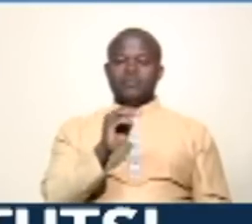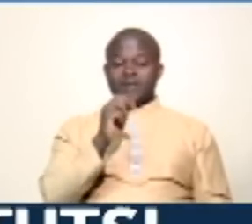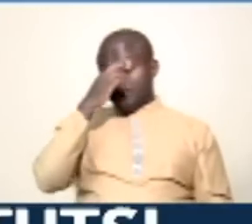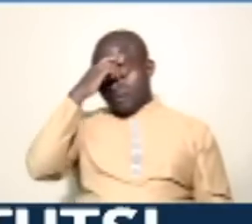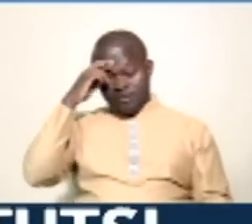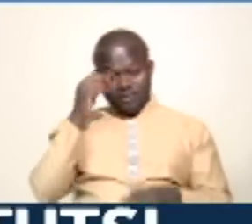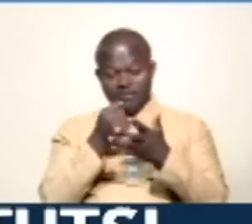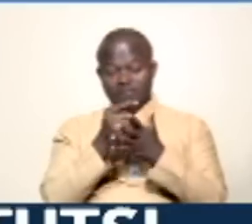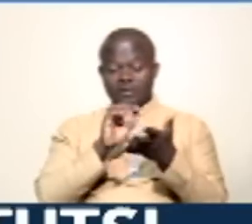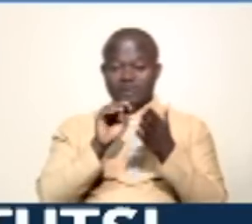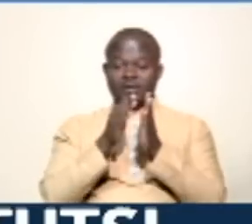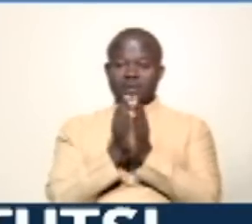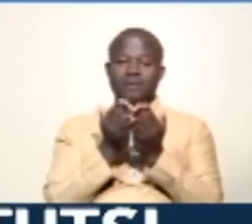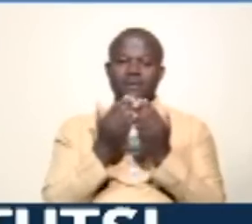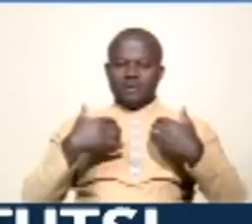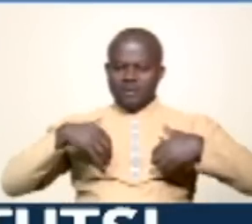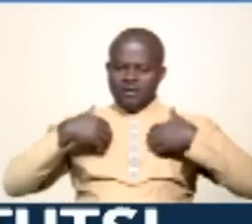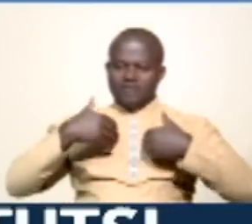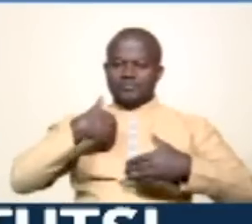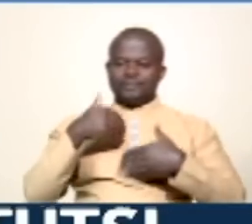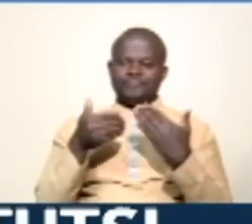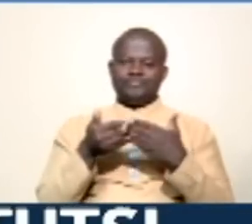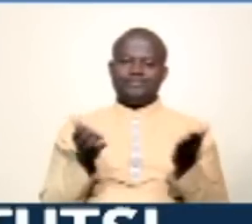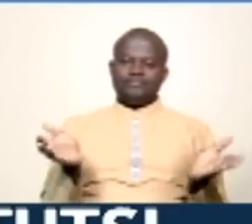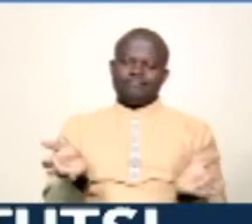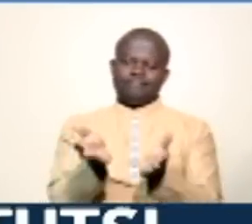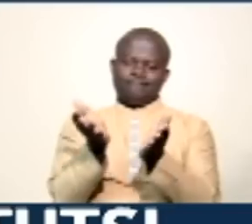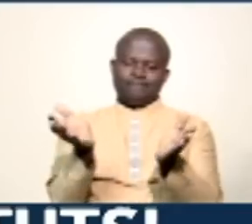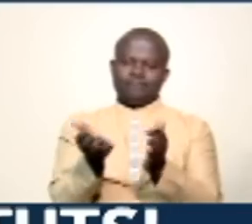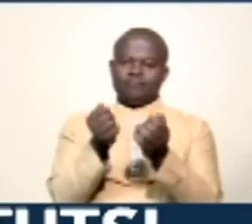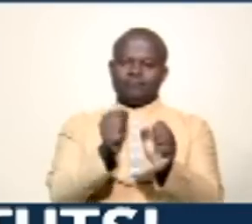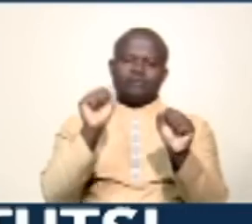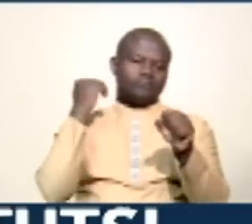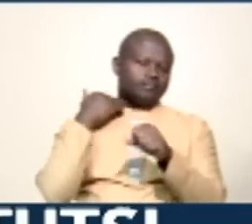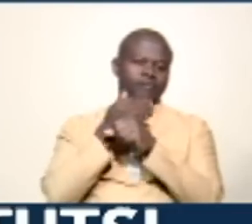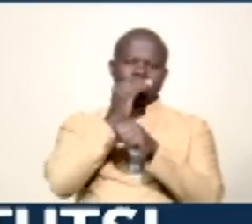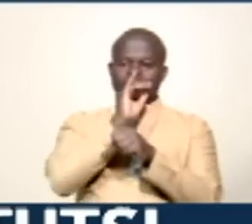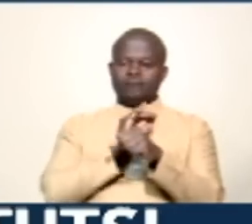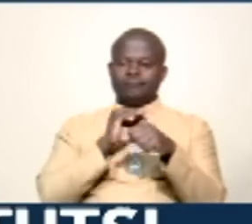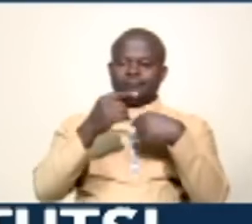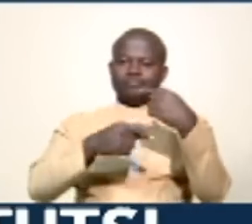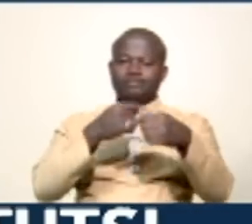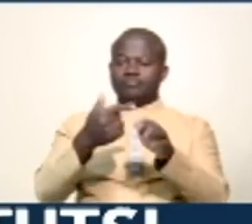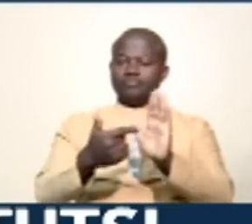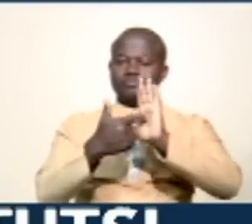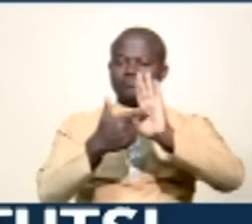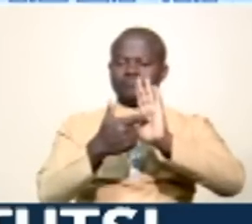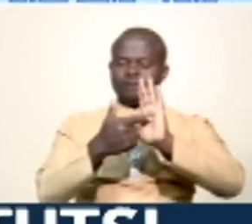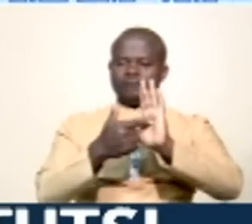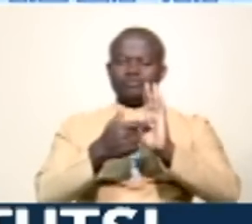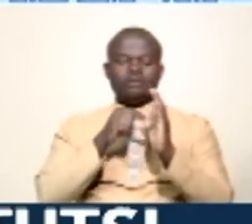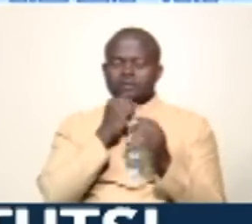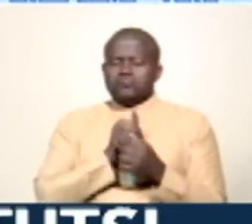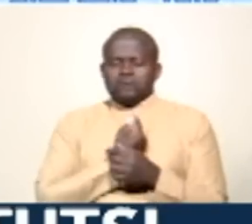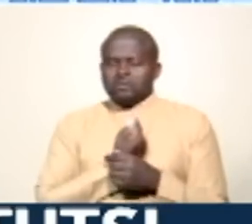icyamuteye kwandika iki gitabo ari umuhate yumvaga afite wo gushishikariza abarokotse Jenoside yakorewe Abatutsi gukomeza kurangwa n'ubudaheranwa.